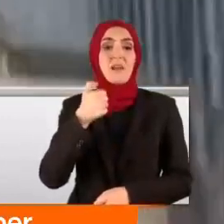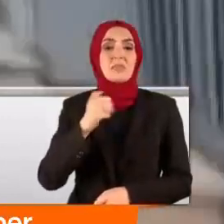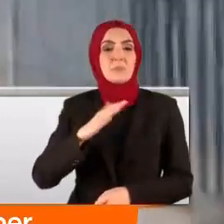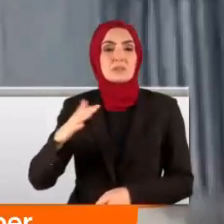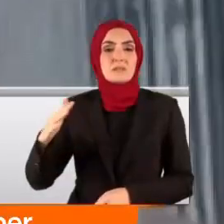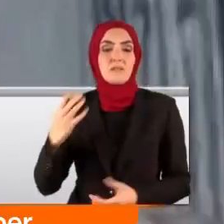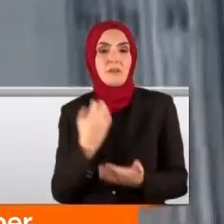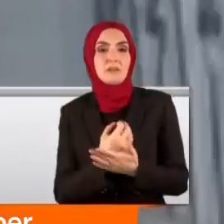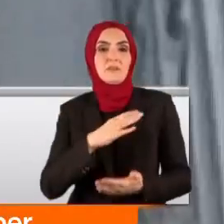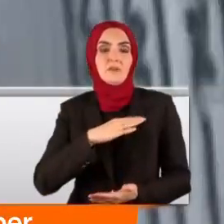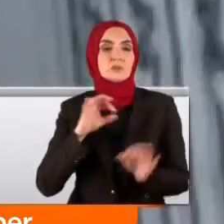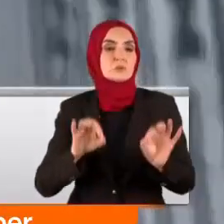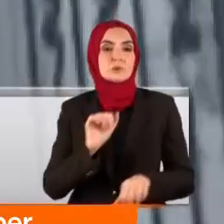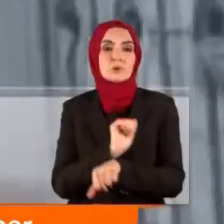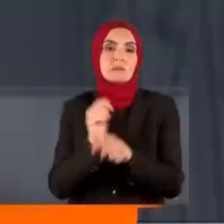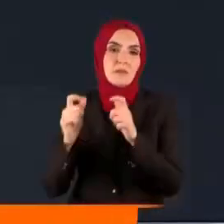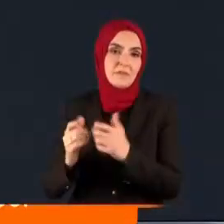Şimdi cezaevinde.